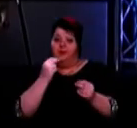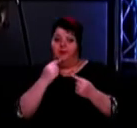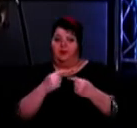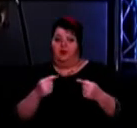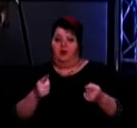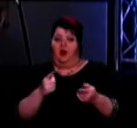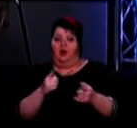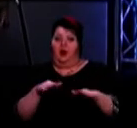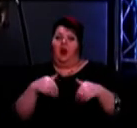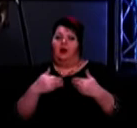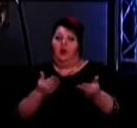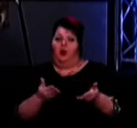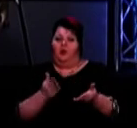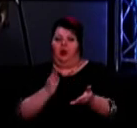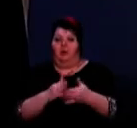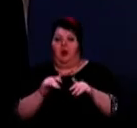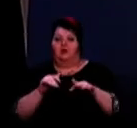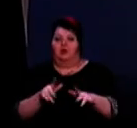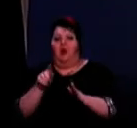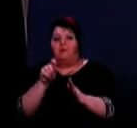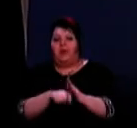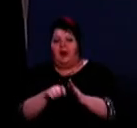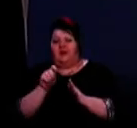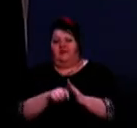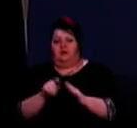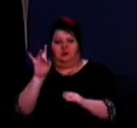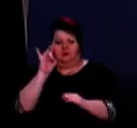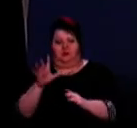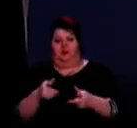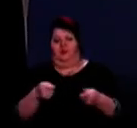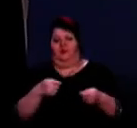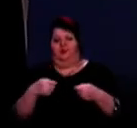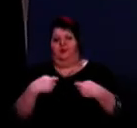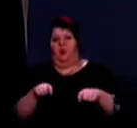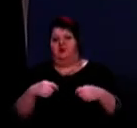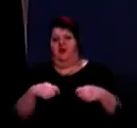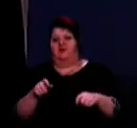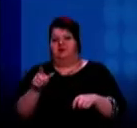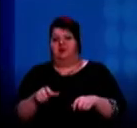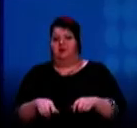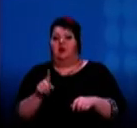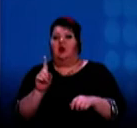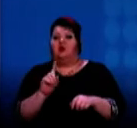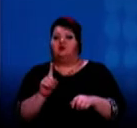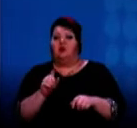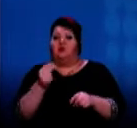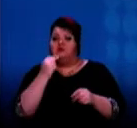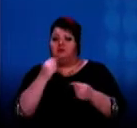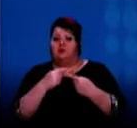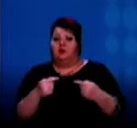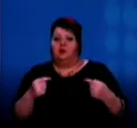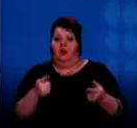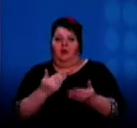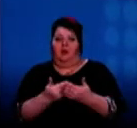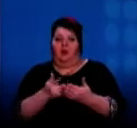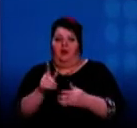рекомендуєте мати справу з перевіреними продавцями. Так, однозначно. Що стосується продовольчих товарів, ще раз звертаю вашу увагу. Якщо, наприклад, ви